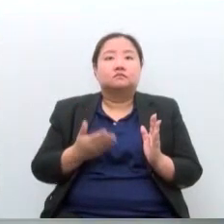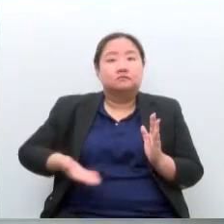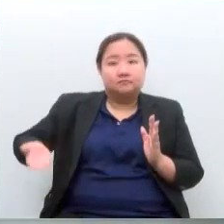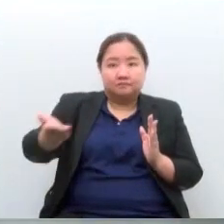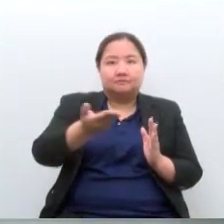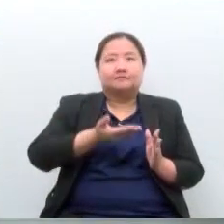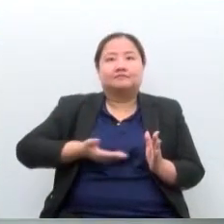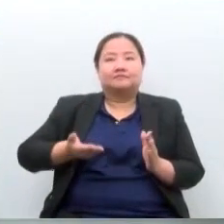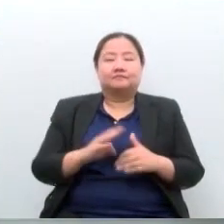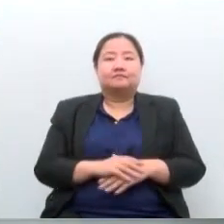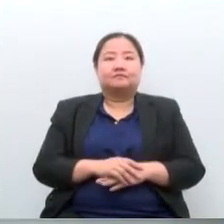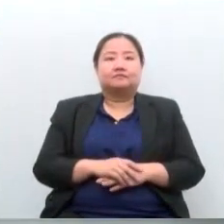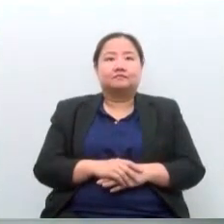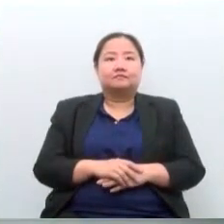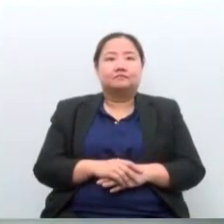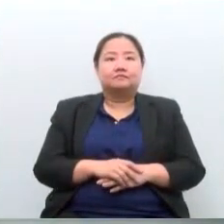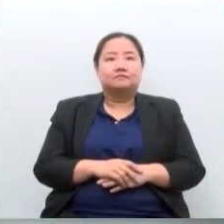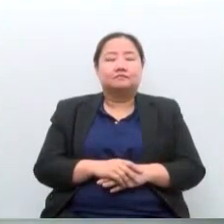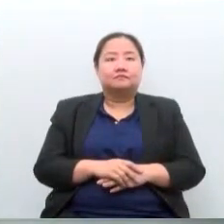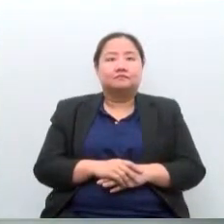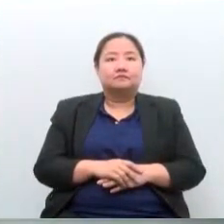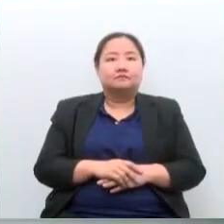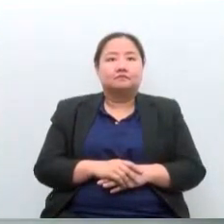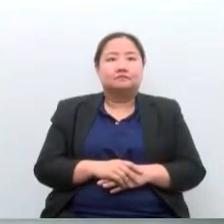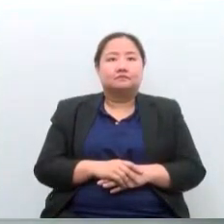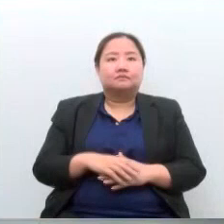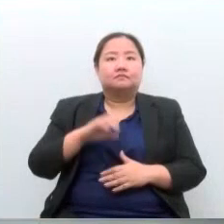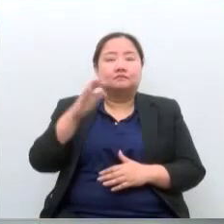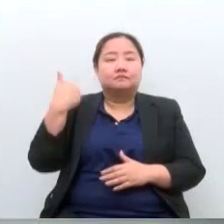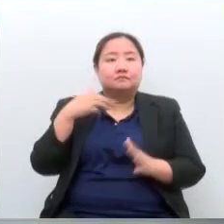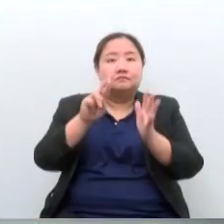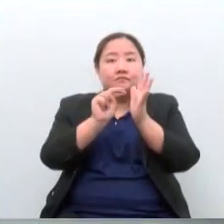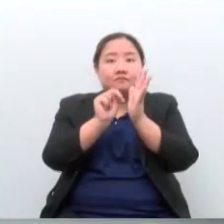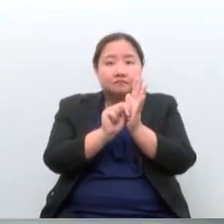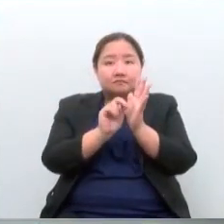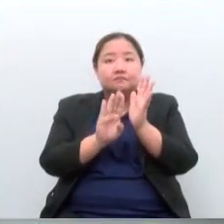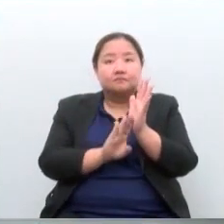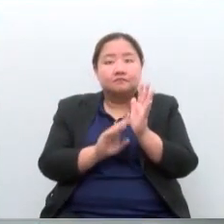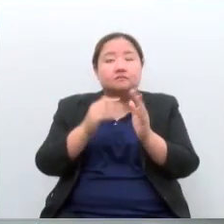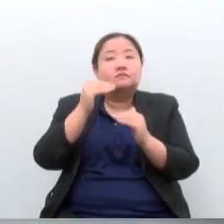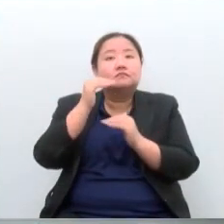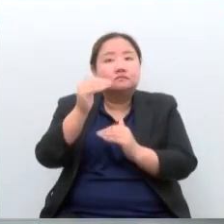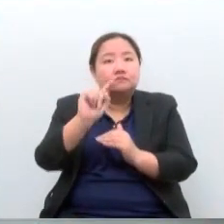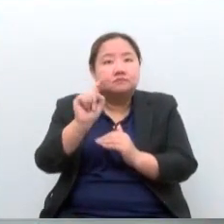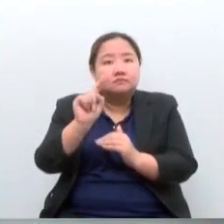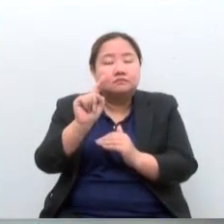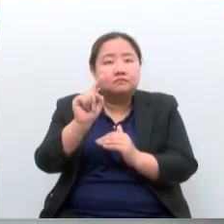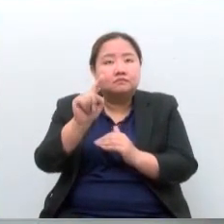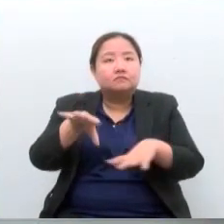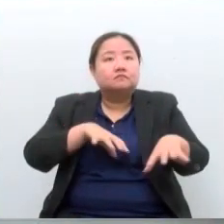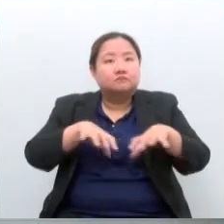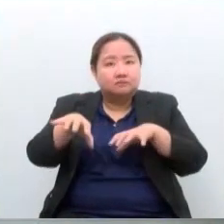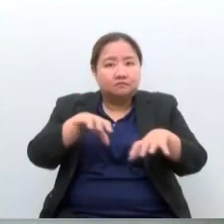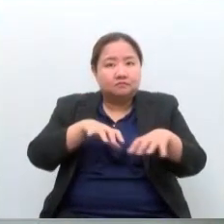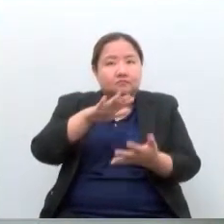ครับเอ่อตามที่ท่านเลขาธิการนะครับมีนโยบายกำหนดแนวทางการบริหารจัดการธุรการโรง